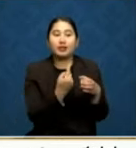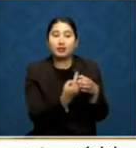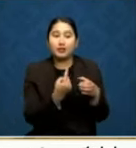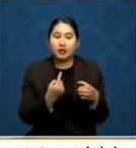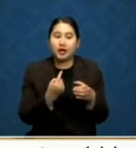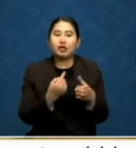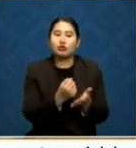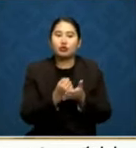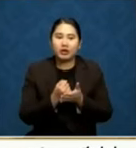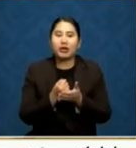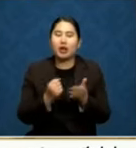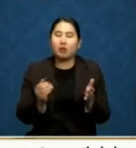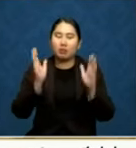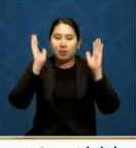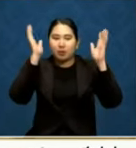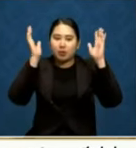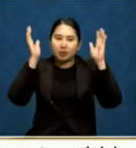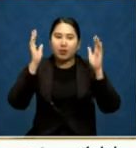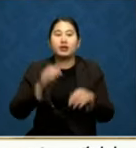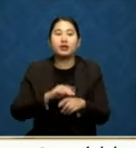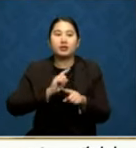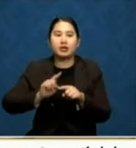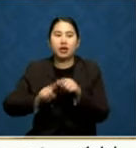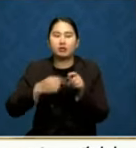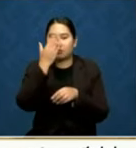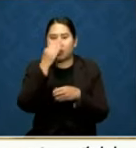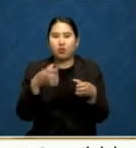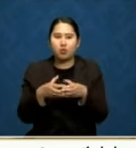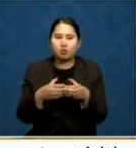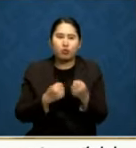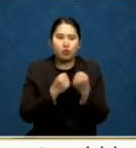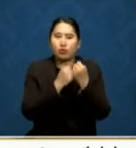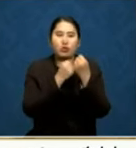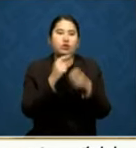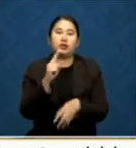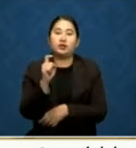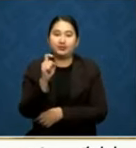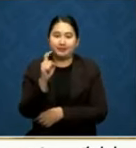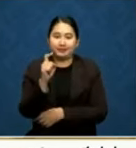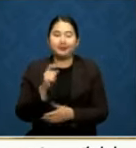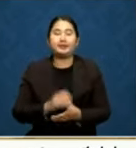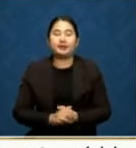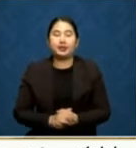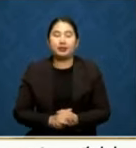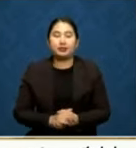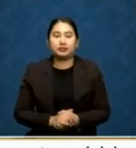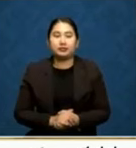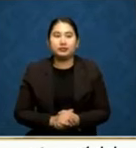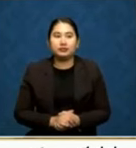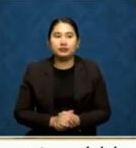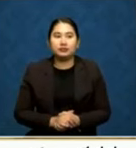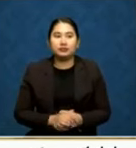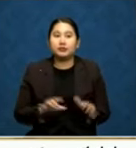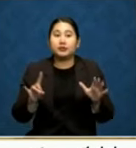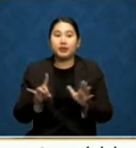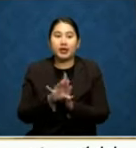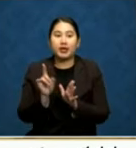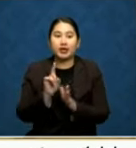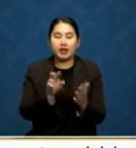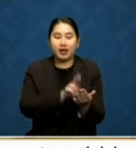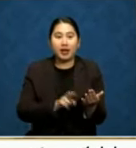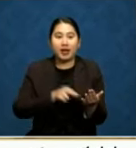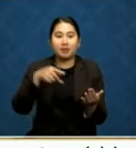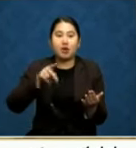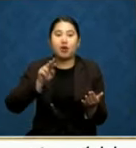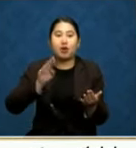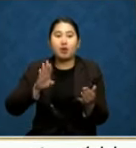บิโภค ช่วยกันร้องเรียนนะครัเพาะว่าผู้บิโภคตัเกลกก็มทไปสู้กับบิษัทกุทขนาดใหญ่ก็ไม่ไหวนะครับสุ láai หรางพรบรค